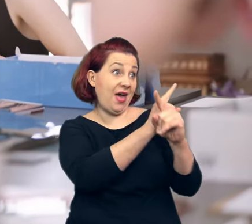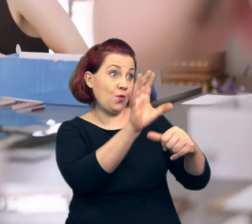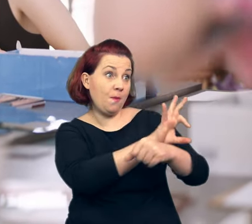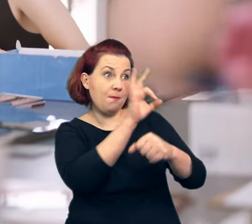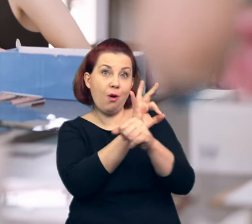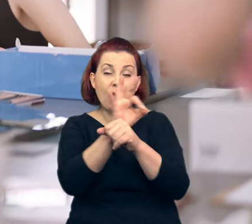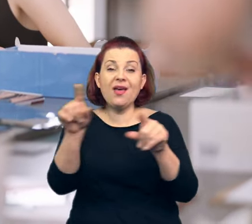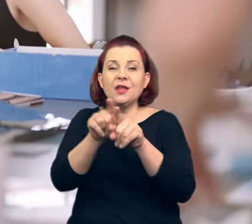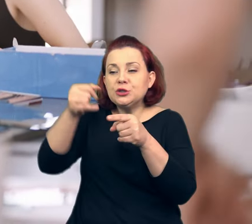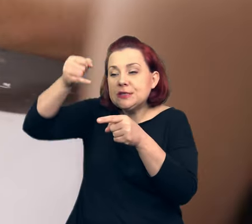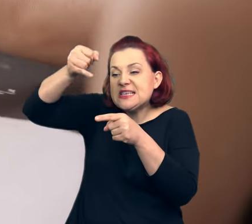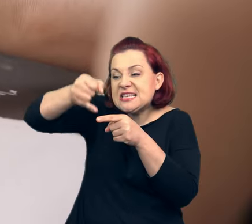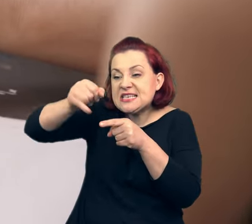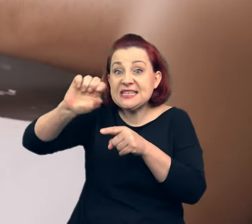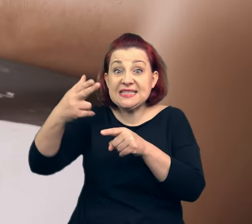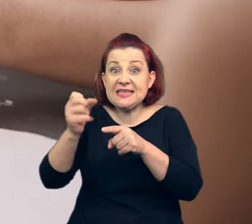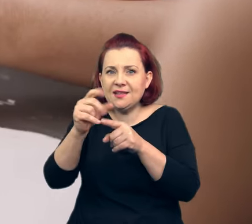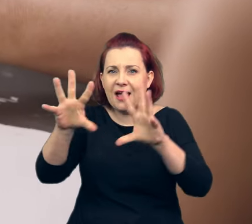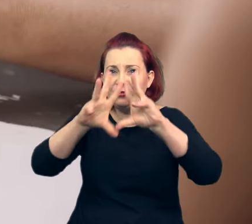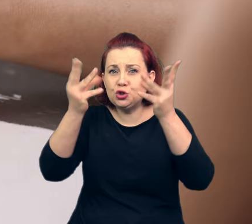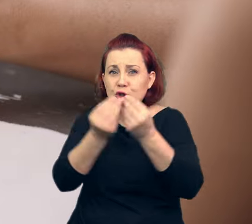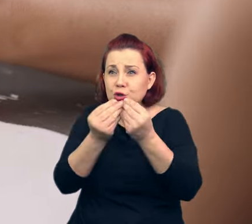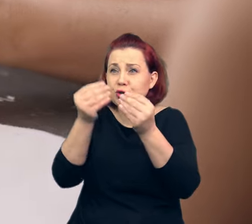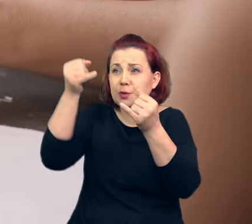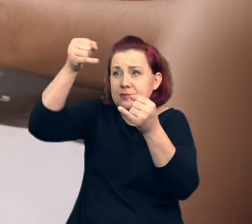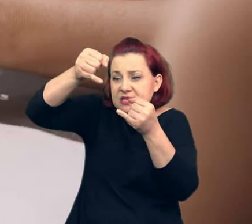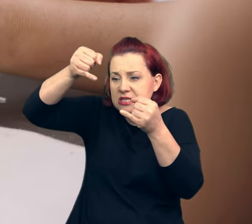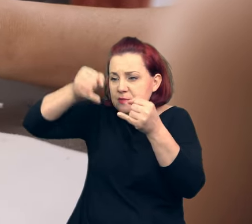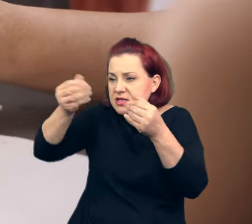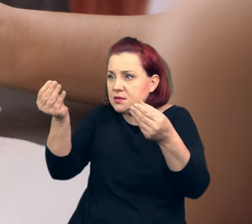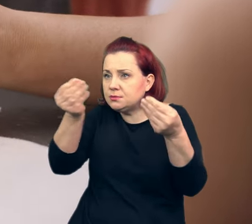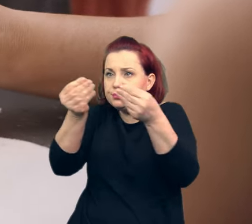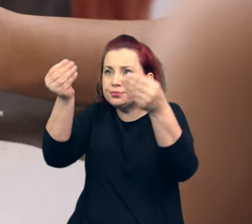i lutuje cyną wszystkie części razem.